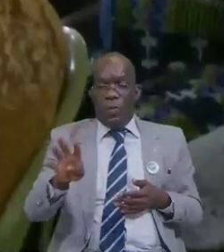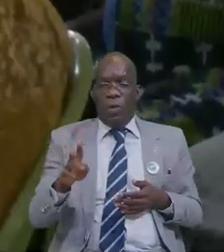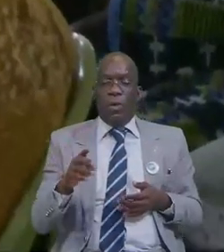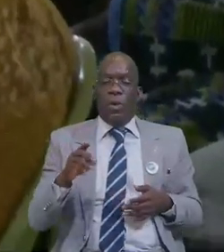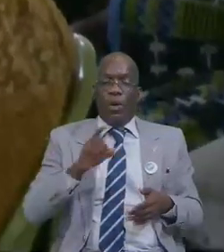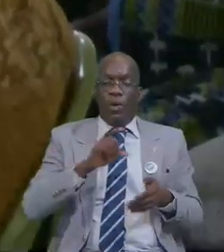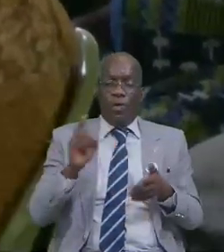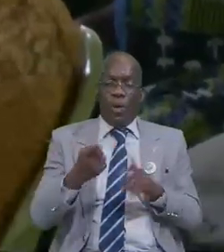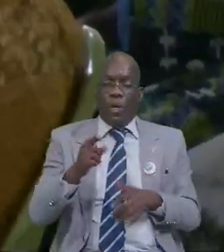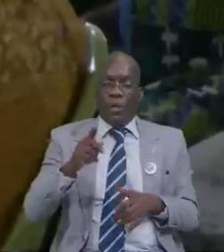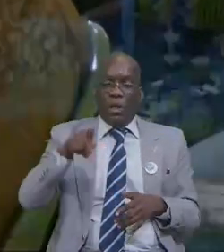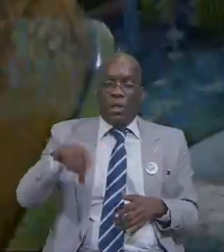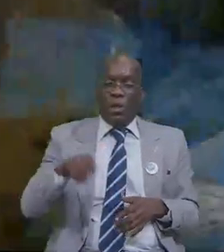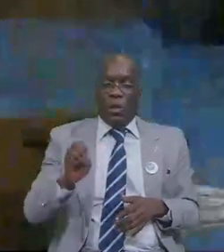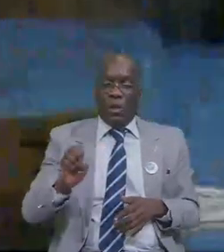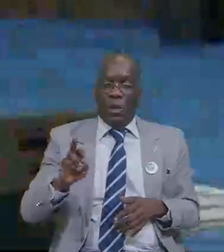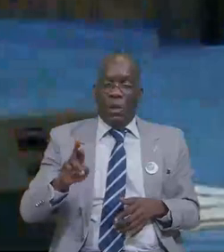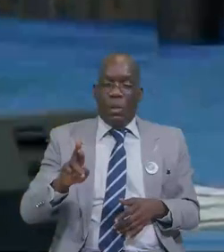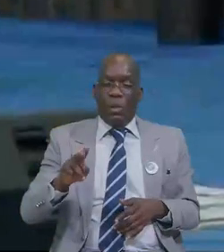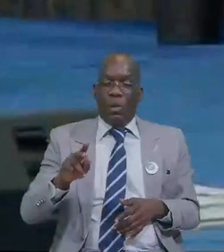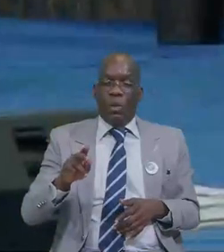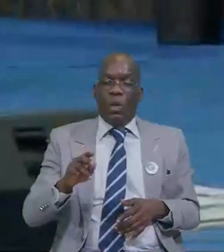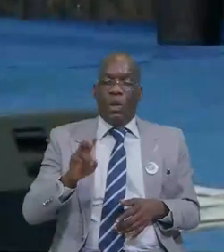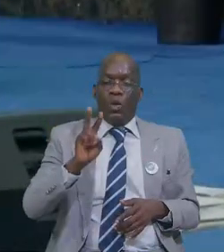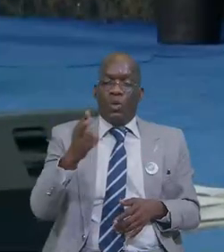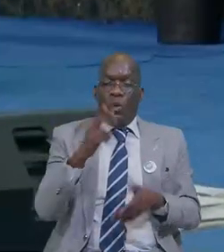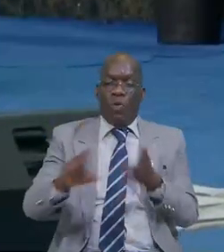1 Pierre chapitre 2, 24.